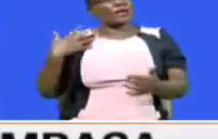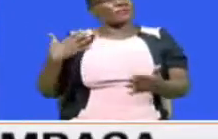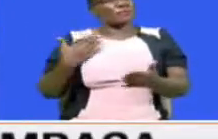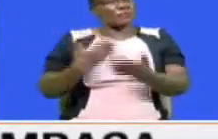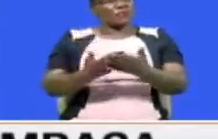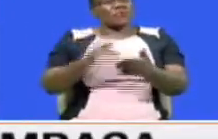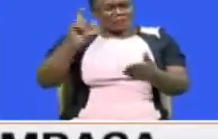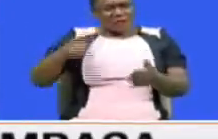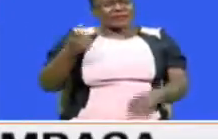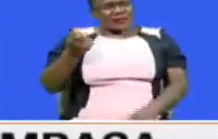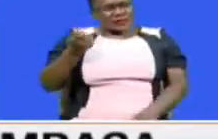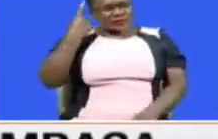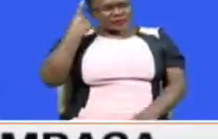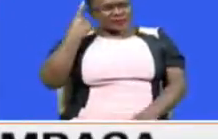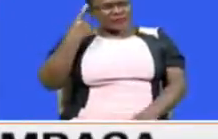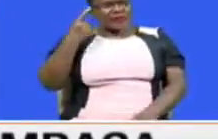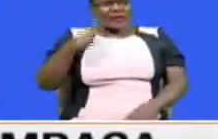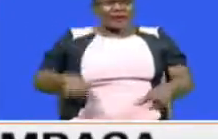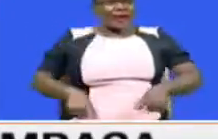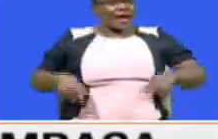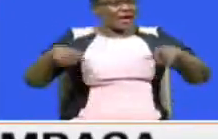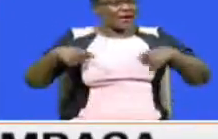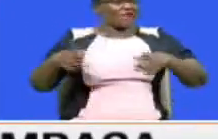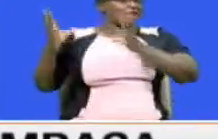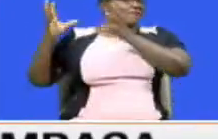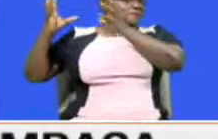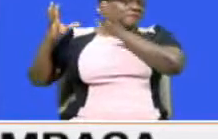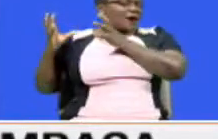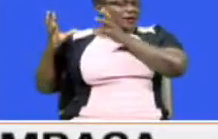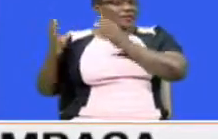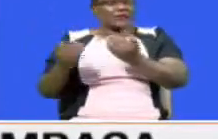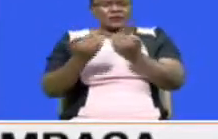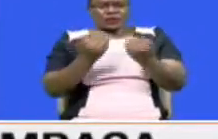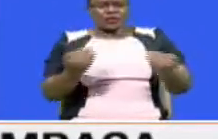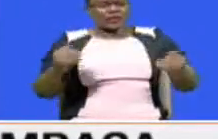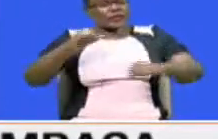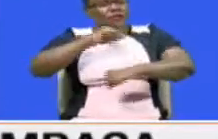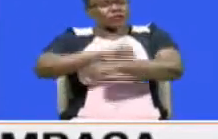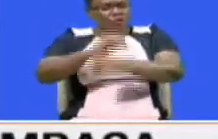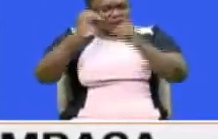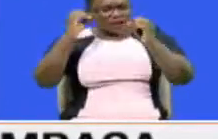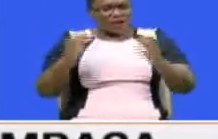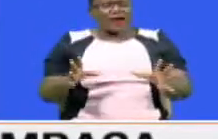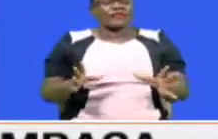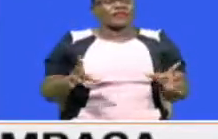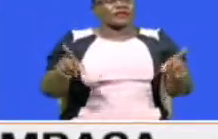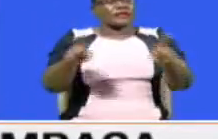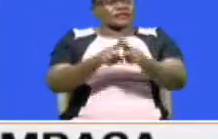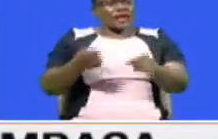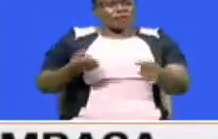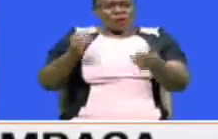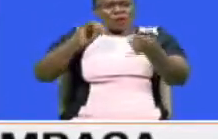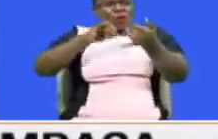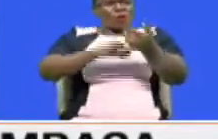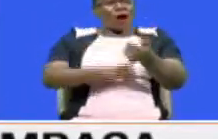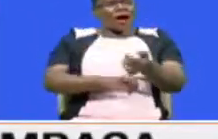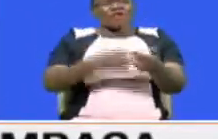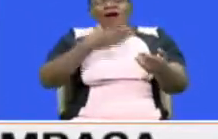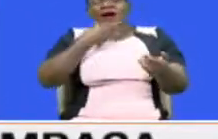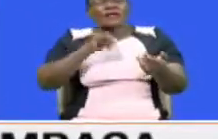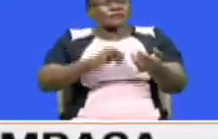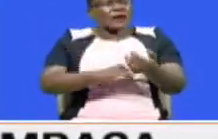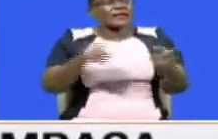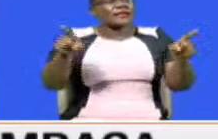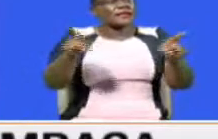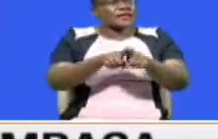mpaka kieleweke. Maana gharama ya maisha imepanda. Watoto wetu hawaendi shuleni. Hata mabibi zetu ama mabwana zetu